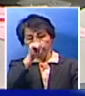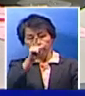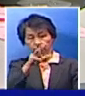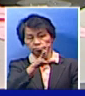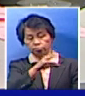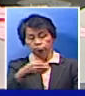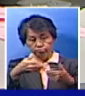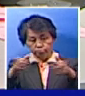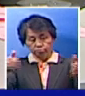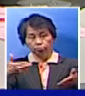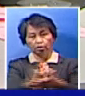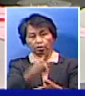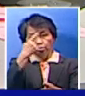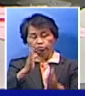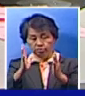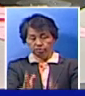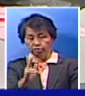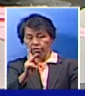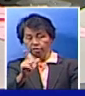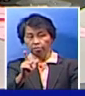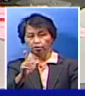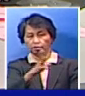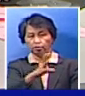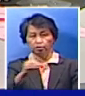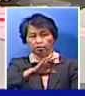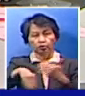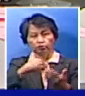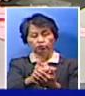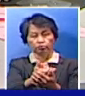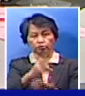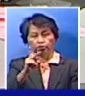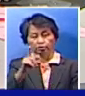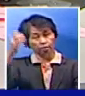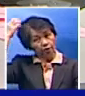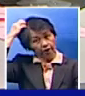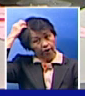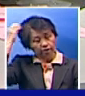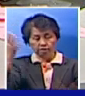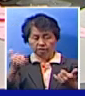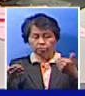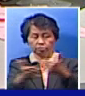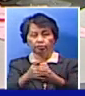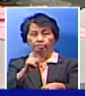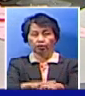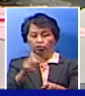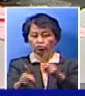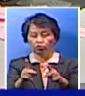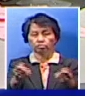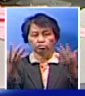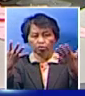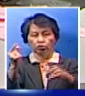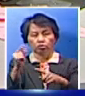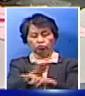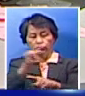membuka lembaran baharu kepada warga kota di Kuala Lumpur dan seluruh Lembah Kelang. Apapun kini sudah tiba masanya orang ramai lebih kerap